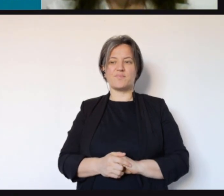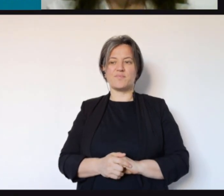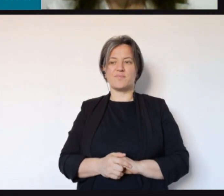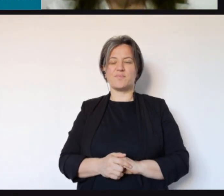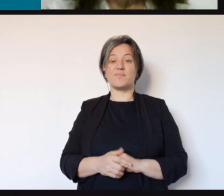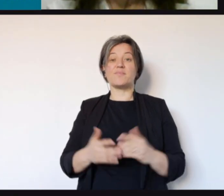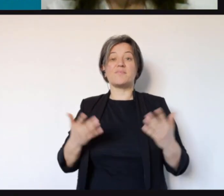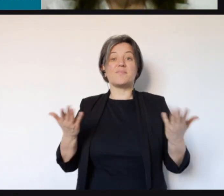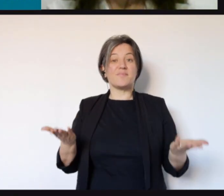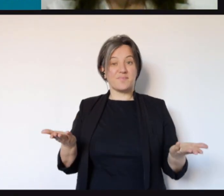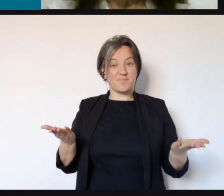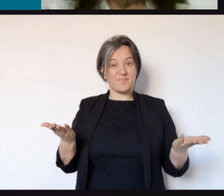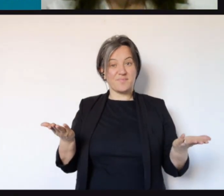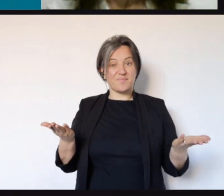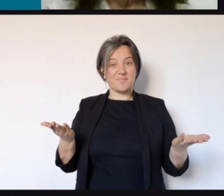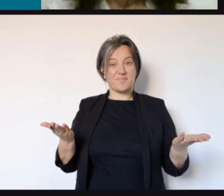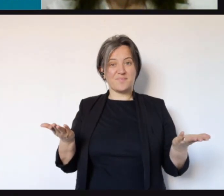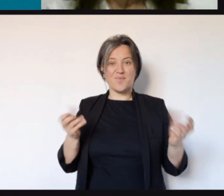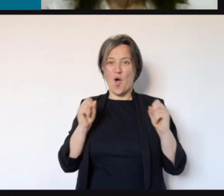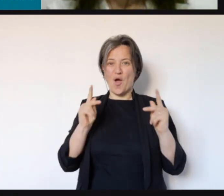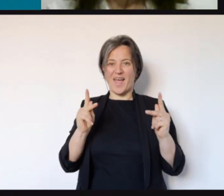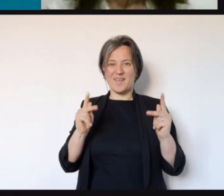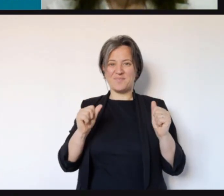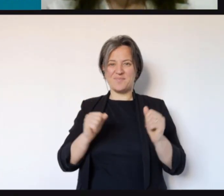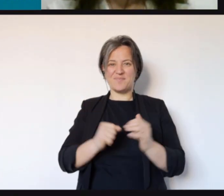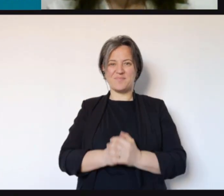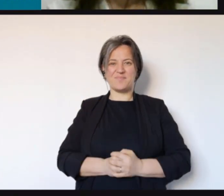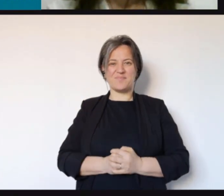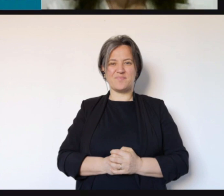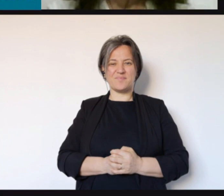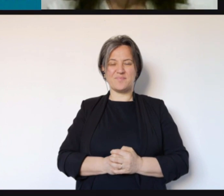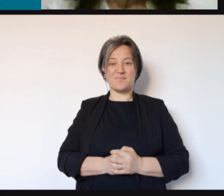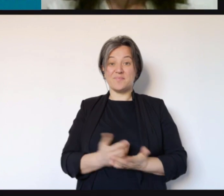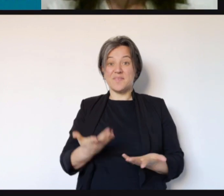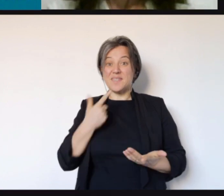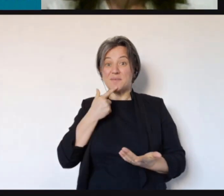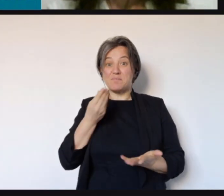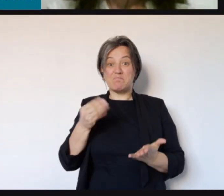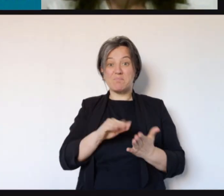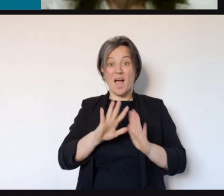E ok, allora insomma, se non c'è altro,